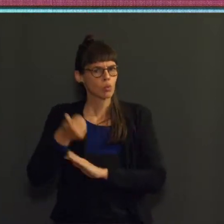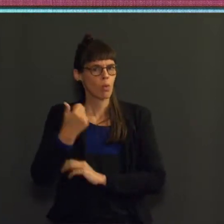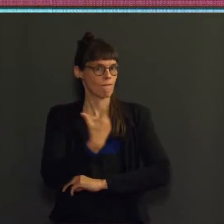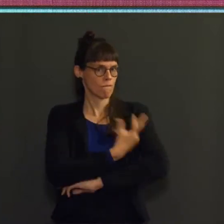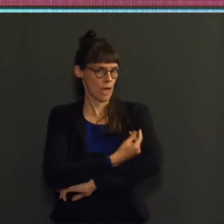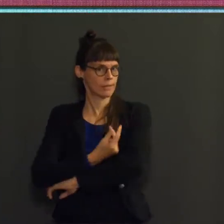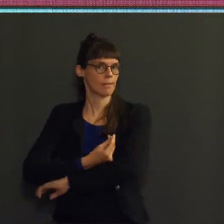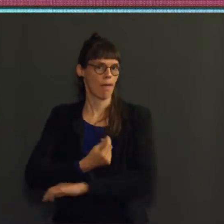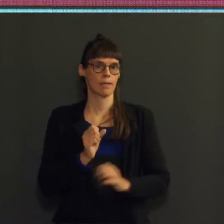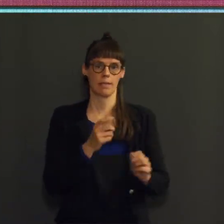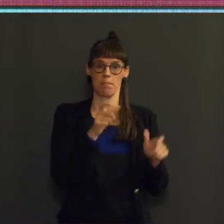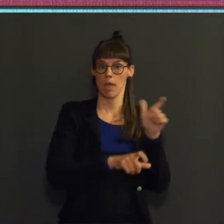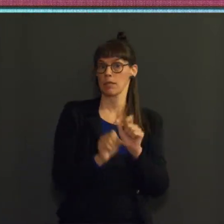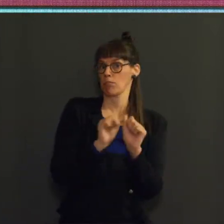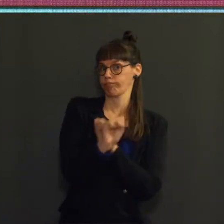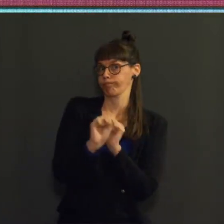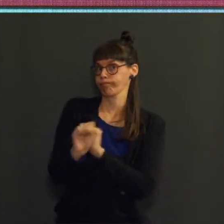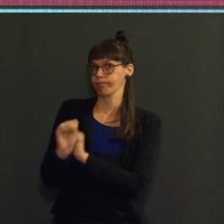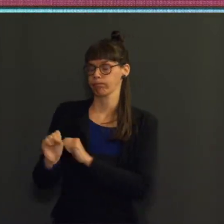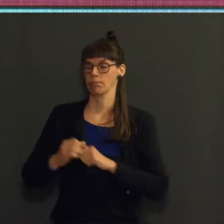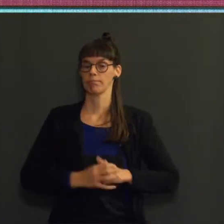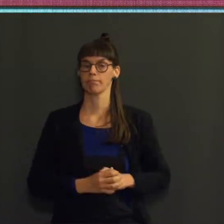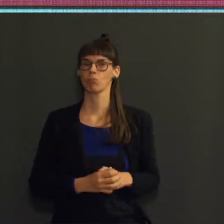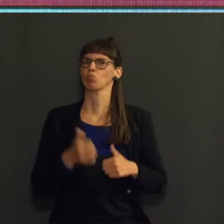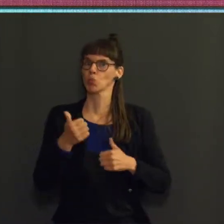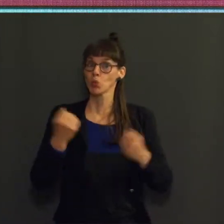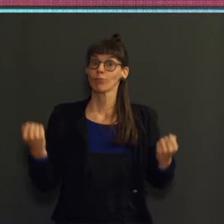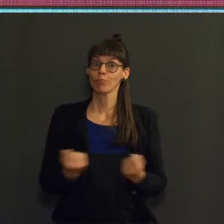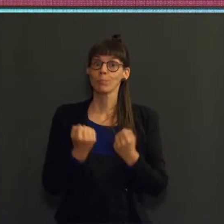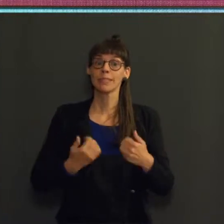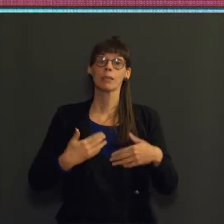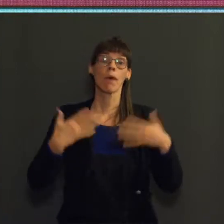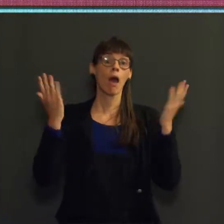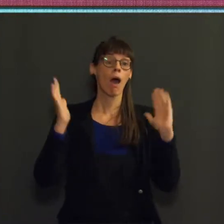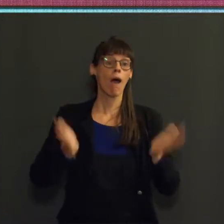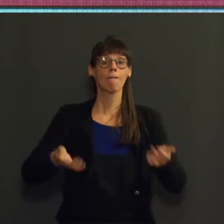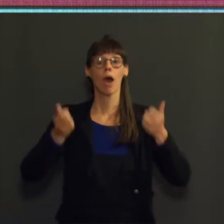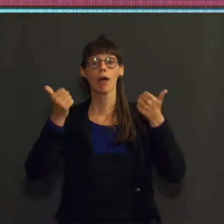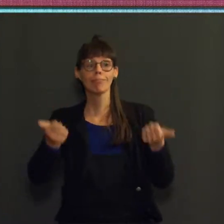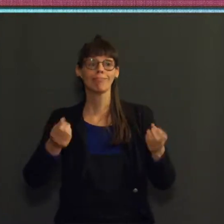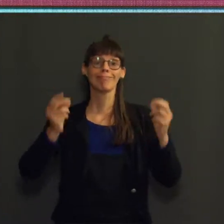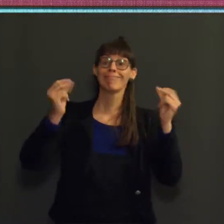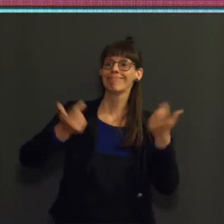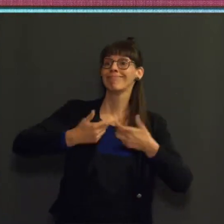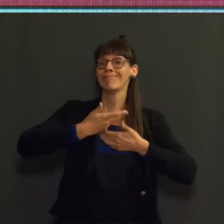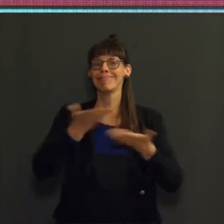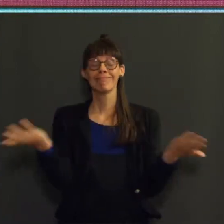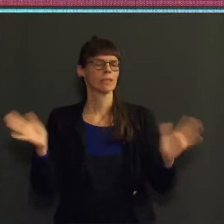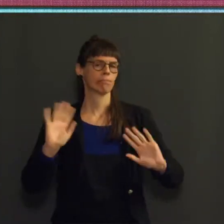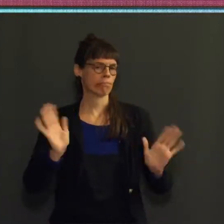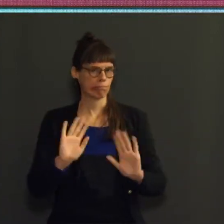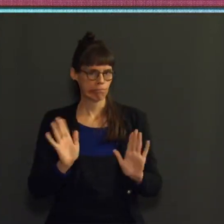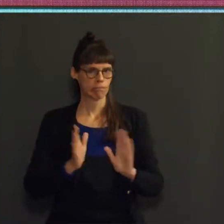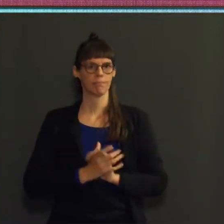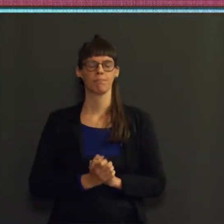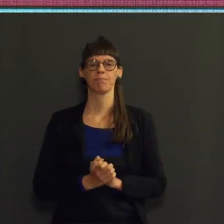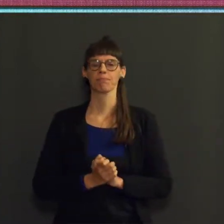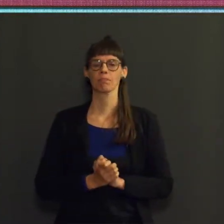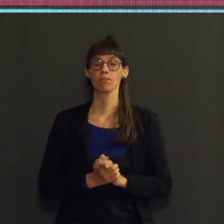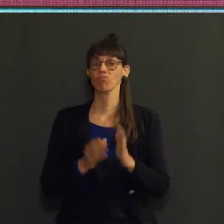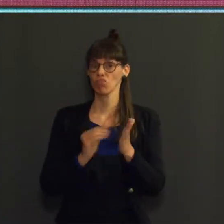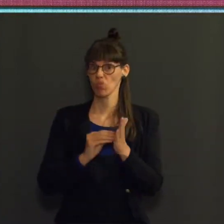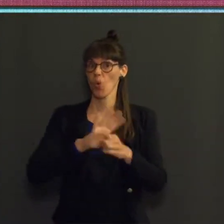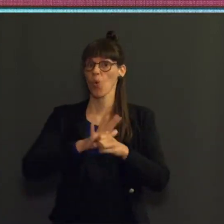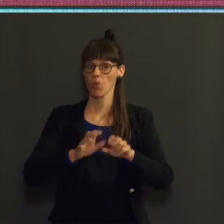vaccinatiecampagne. We zijn op de goede weg, maar nog niet uit de gevarenzone. Er blijft nog steeds